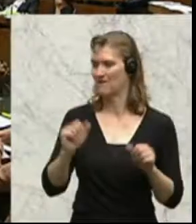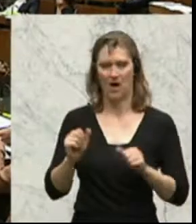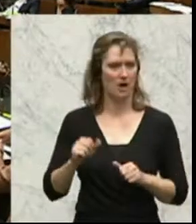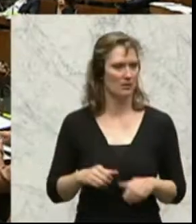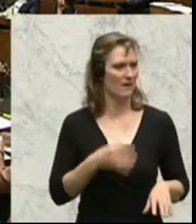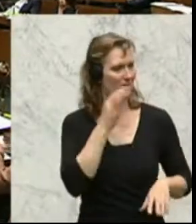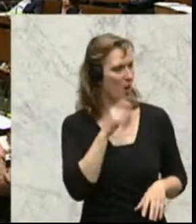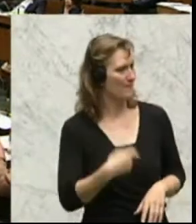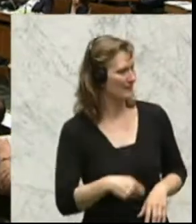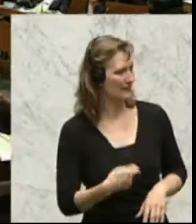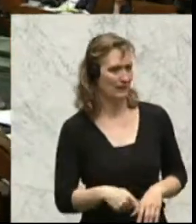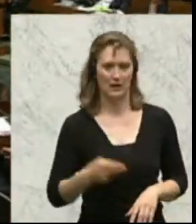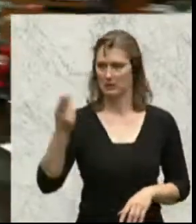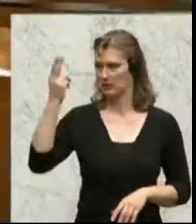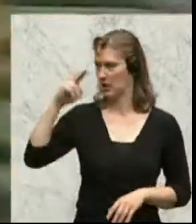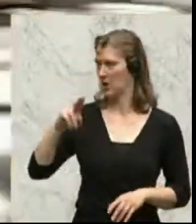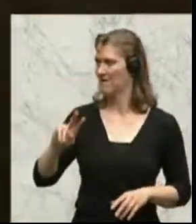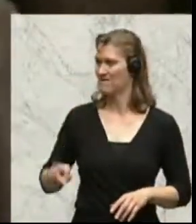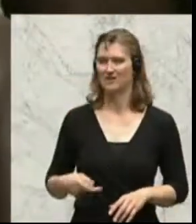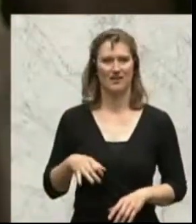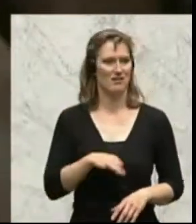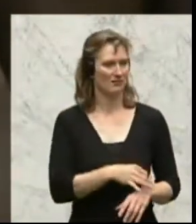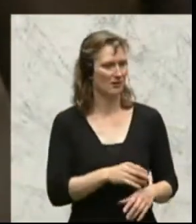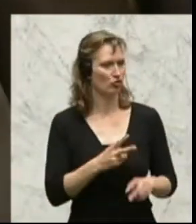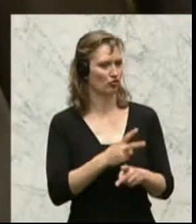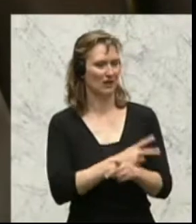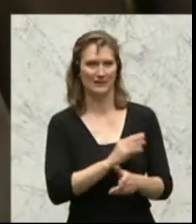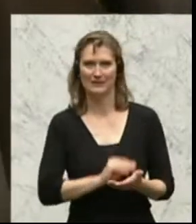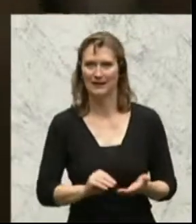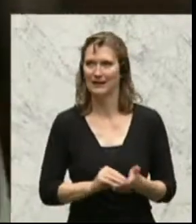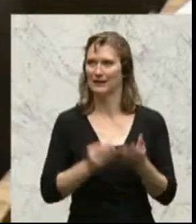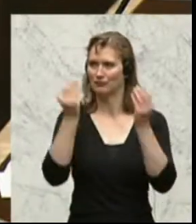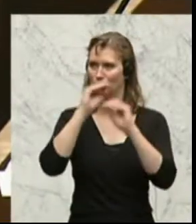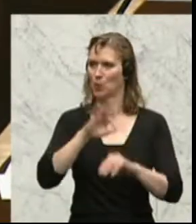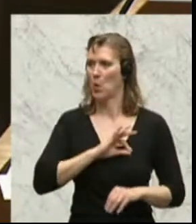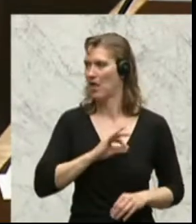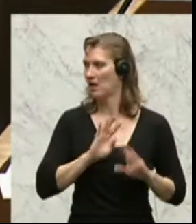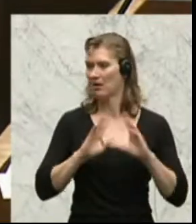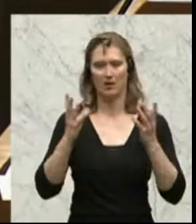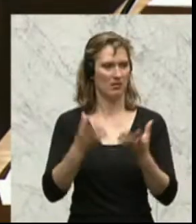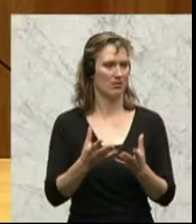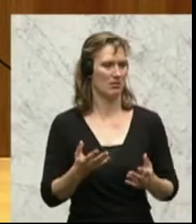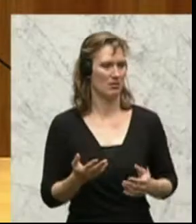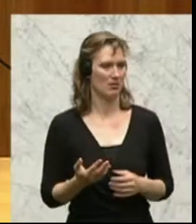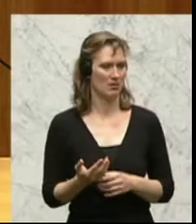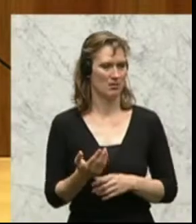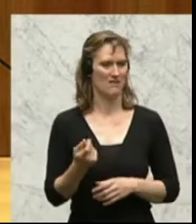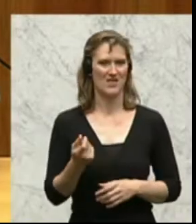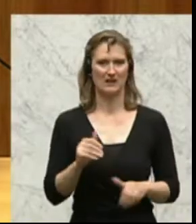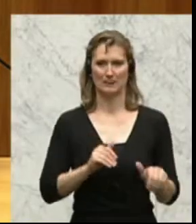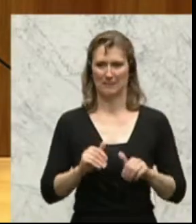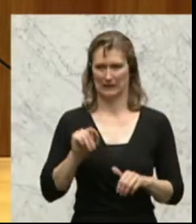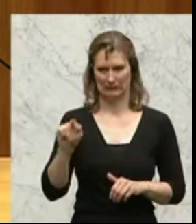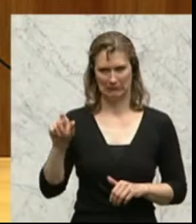zu Wort gemeldet. Vizekanzler, Herr Staatssekretär, geschätzte Kolleginnen und Kollegen, der Herr Finanzminister hat in seinen